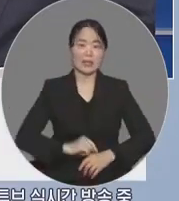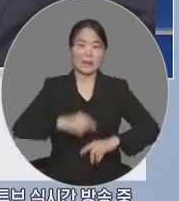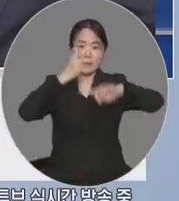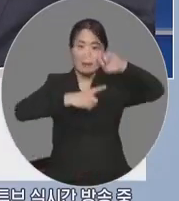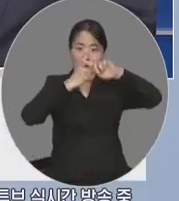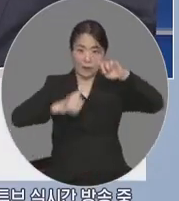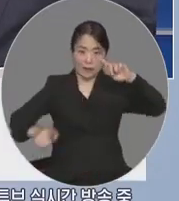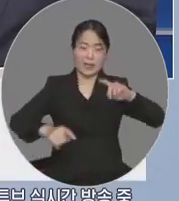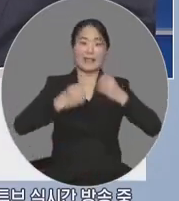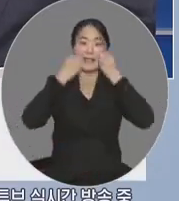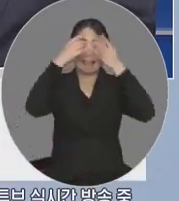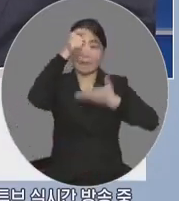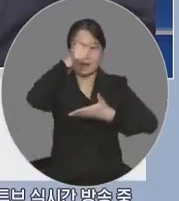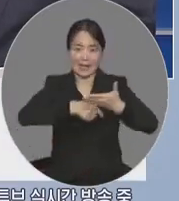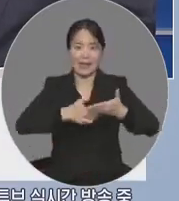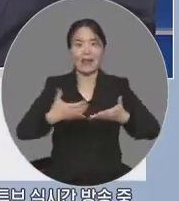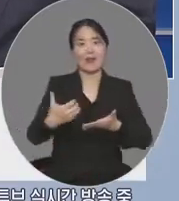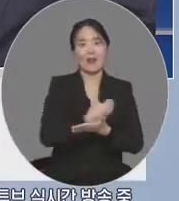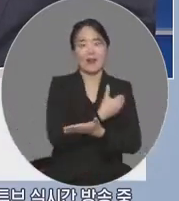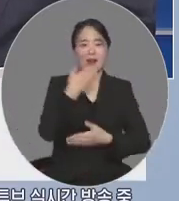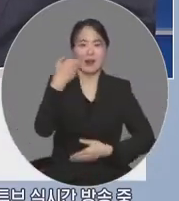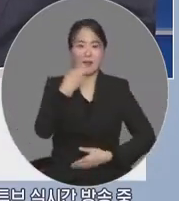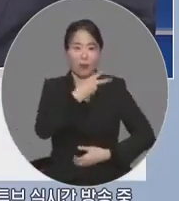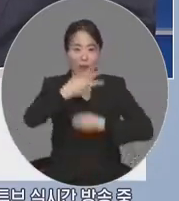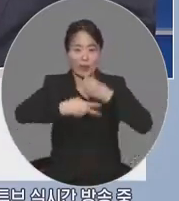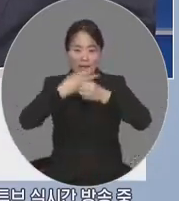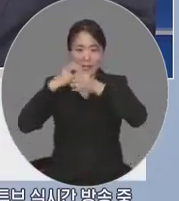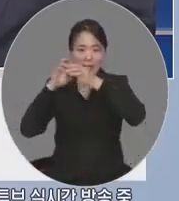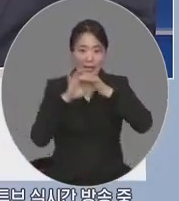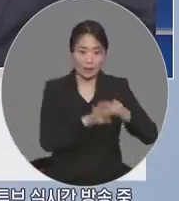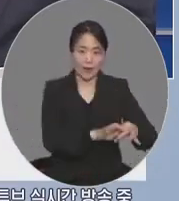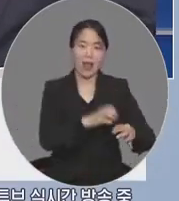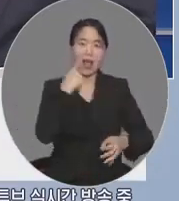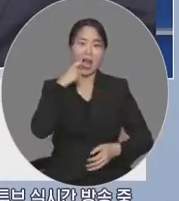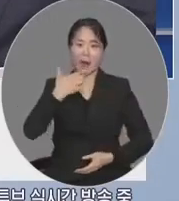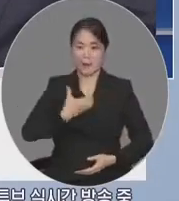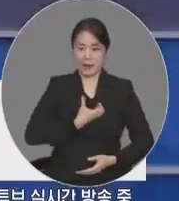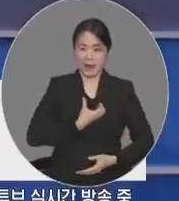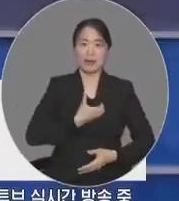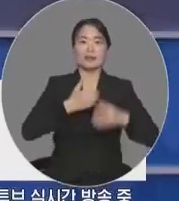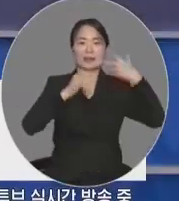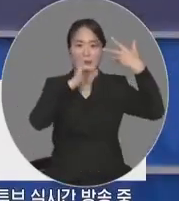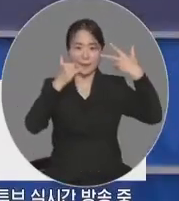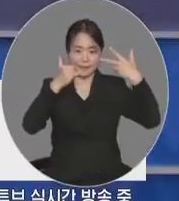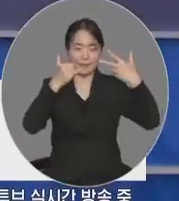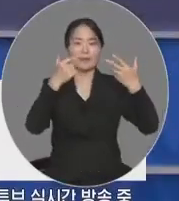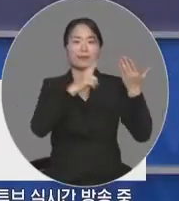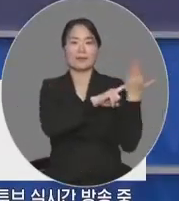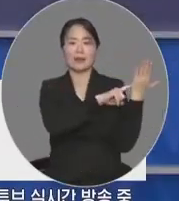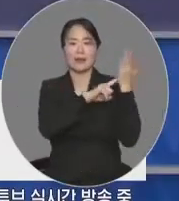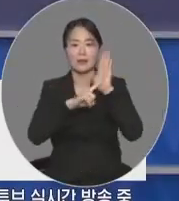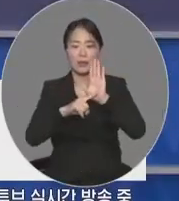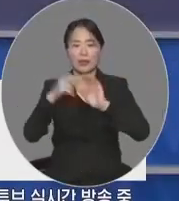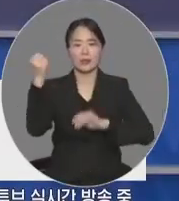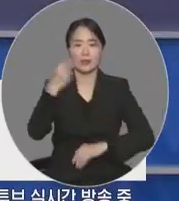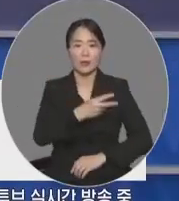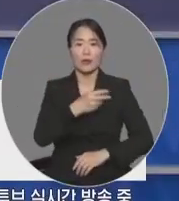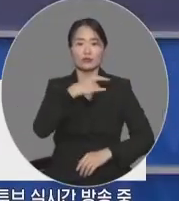수립하였고 또 특히 대회 2관왕 7명을 배출하기도 했습니다. 예. 또한